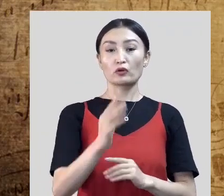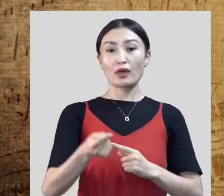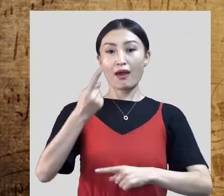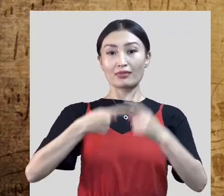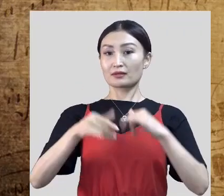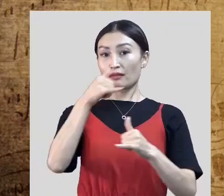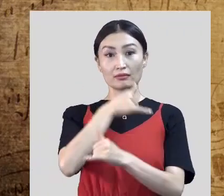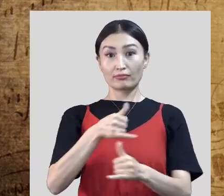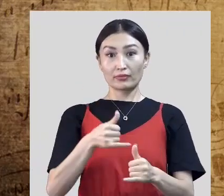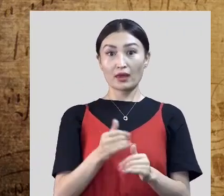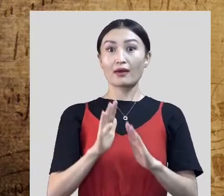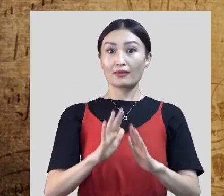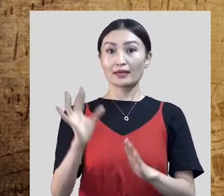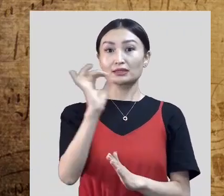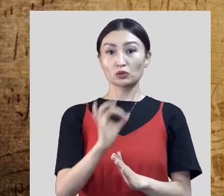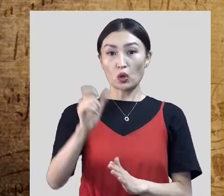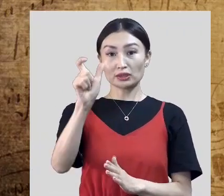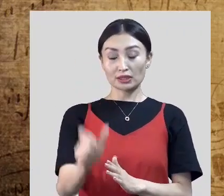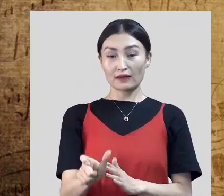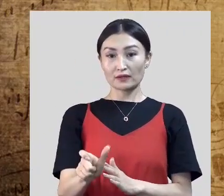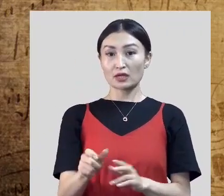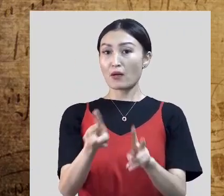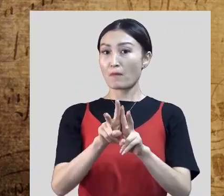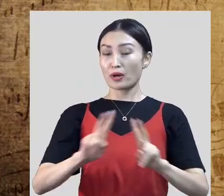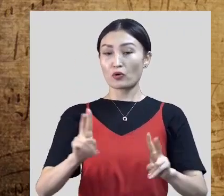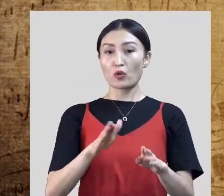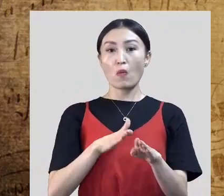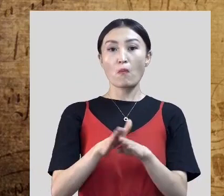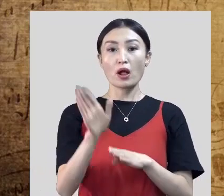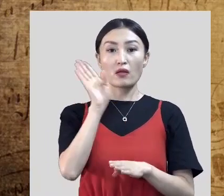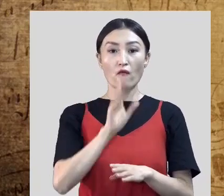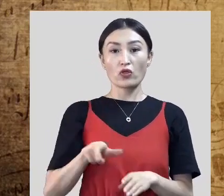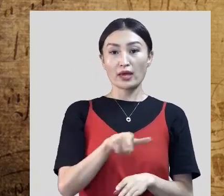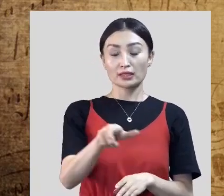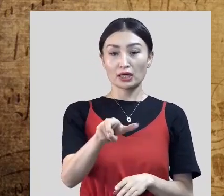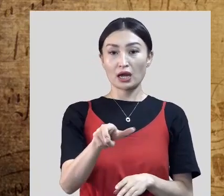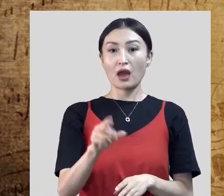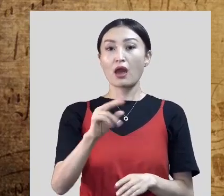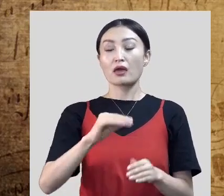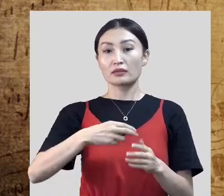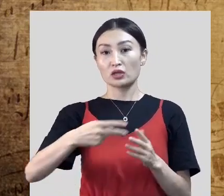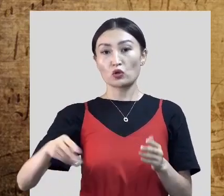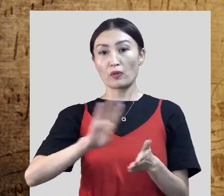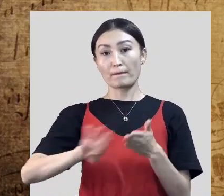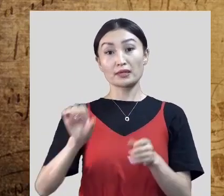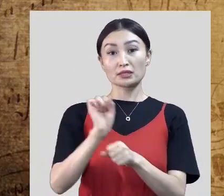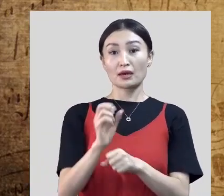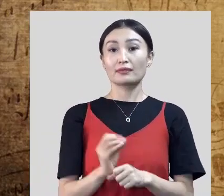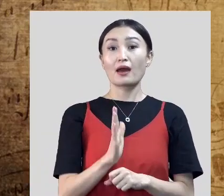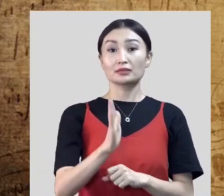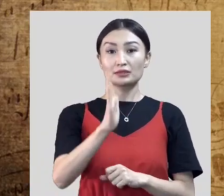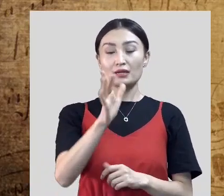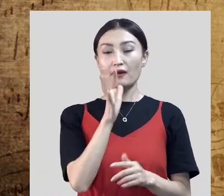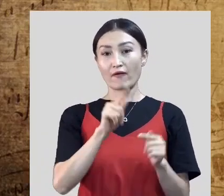повернет назад. Так и история человечества подобна полноводной реке. Она течет безостановочно и все дальше и дальше